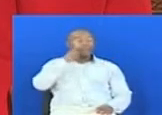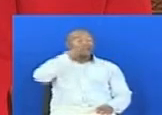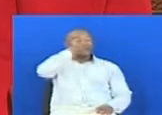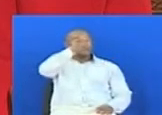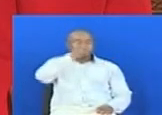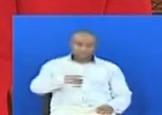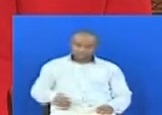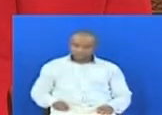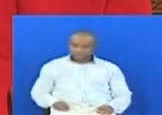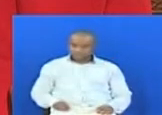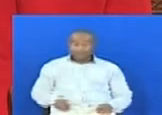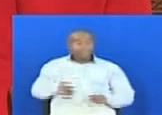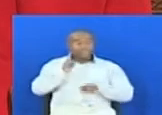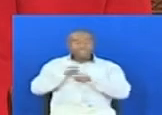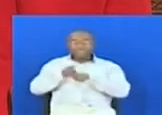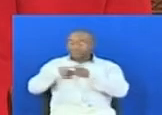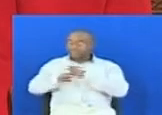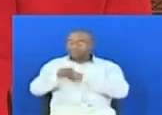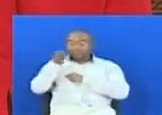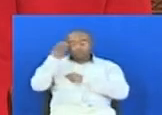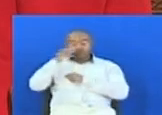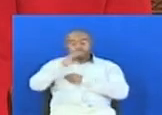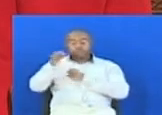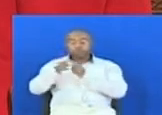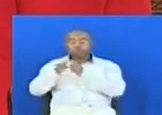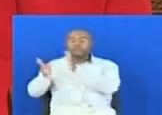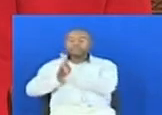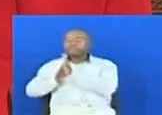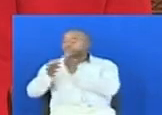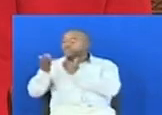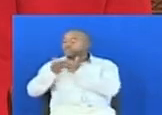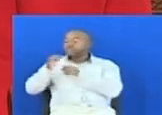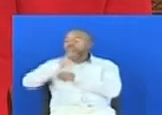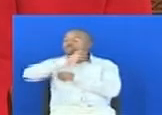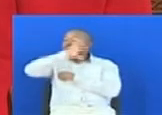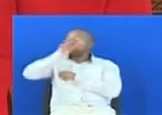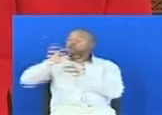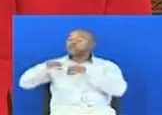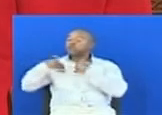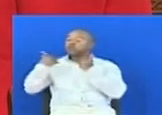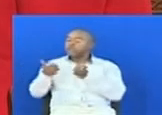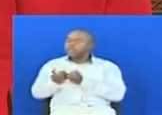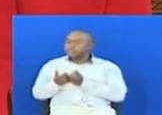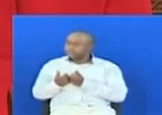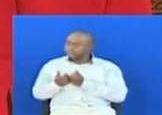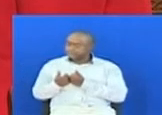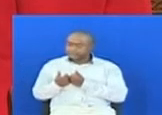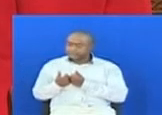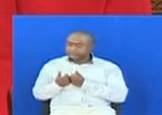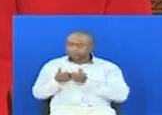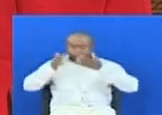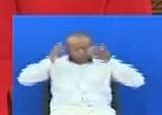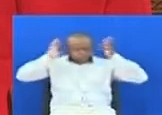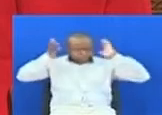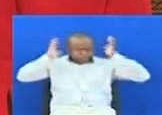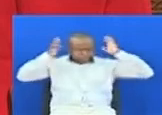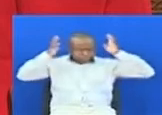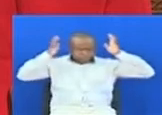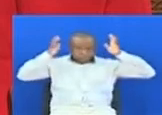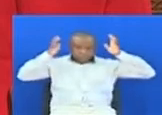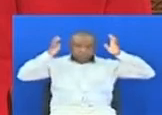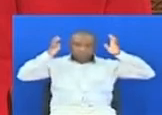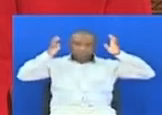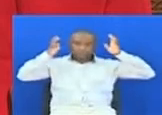Janga hili la corona lilipoingia, nchi zote duniani mataifa makubwa yalitaharuki. Na baada ya